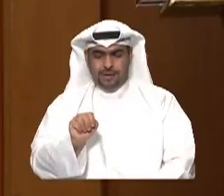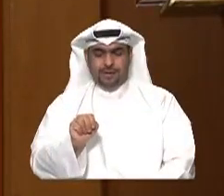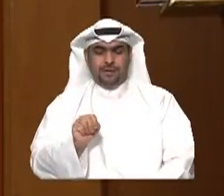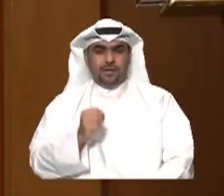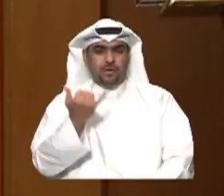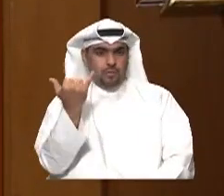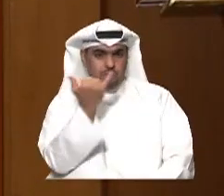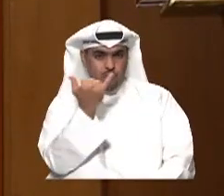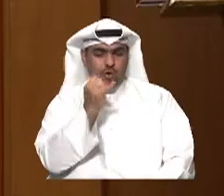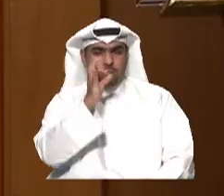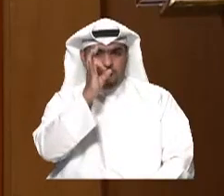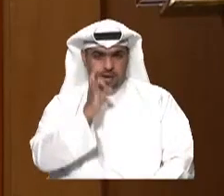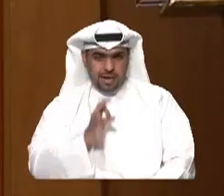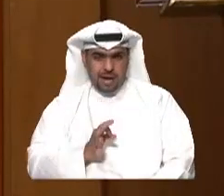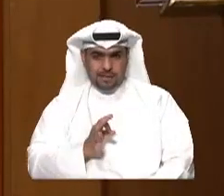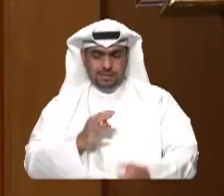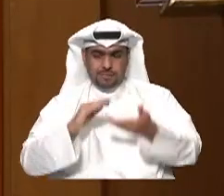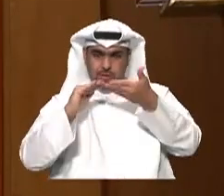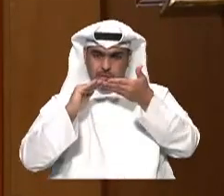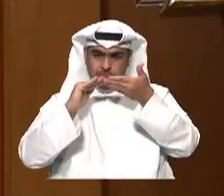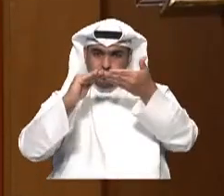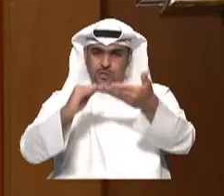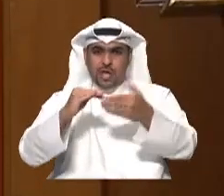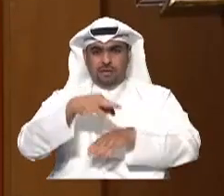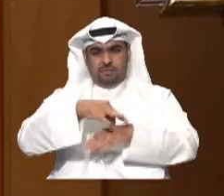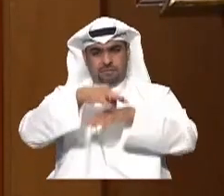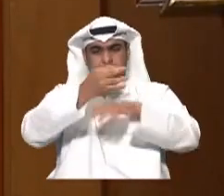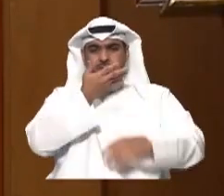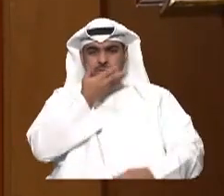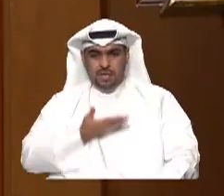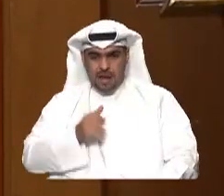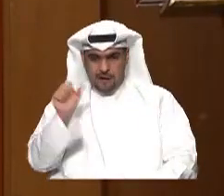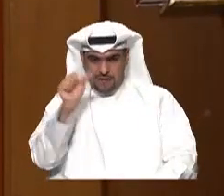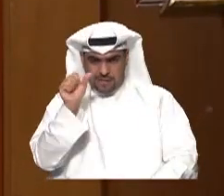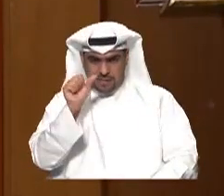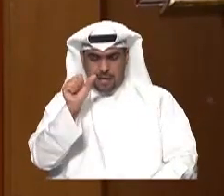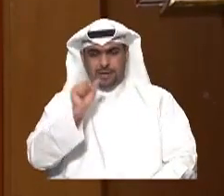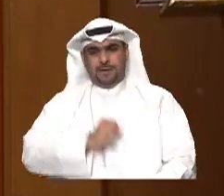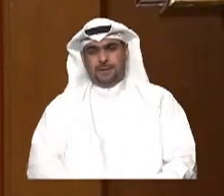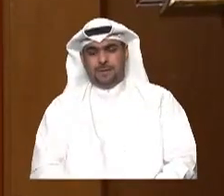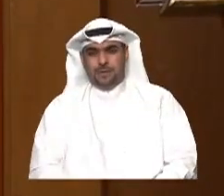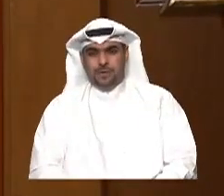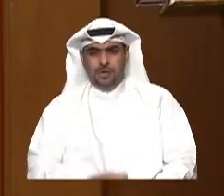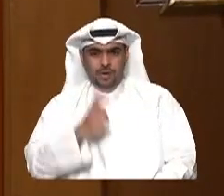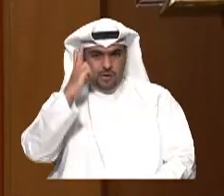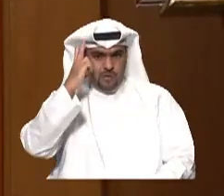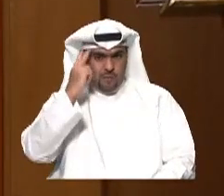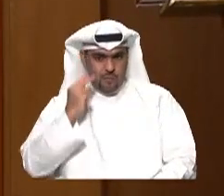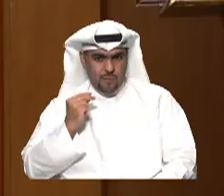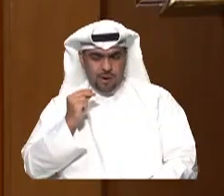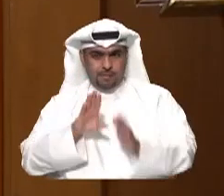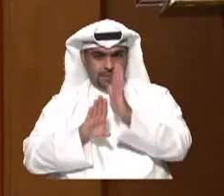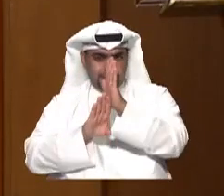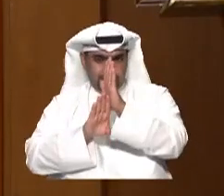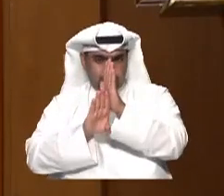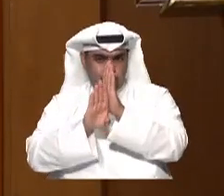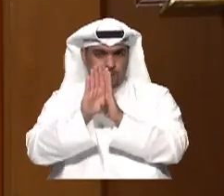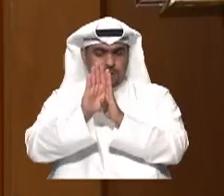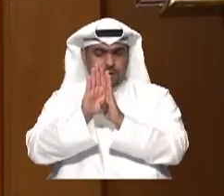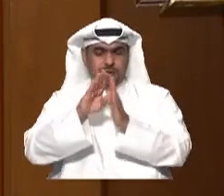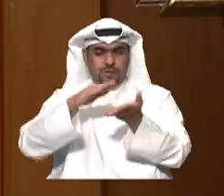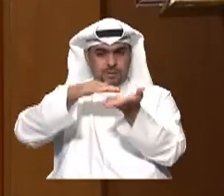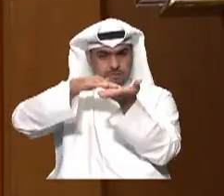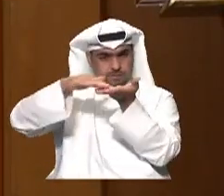محاولة للتخفيف من حدة الأزمة وتقديم المساعدة الإنسانية وتعزيز تطوير البنية التحتية